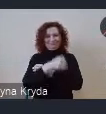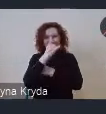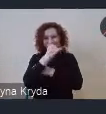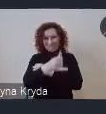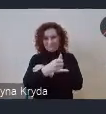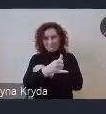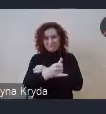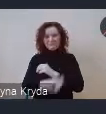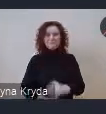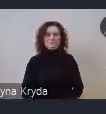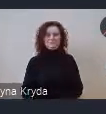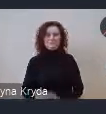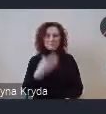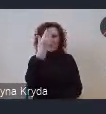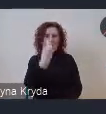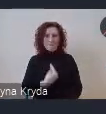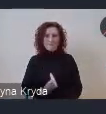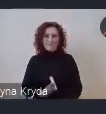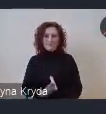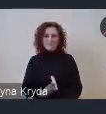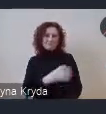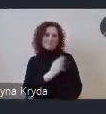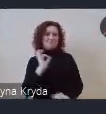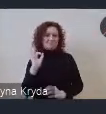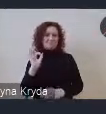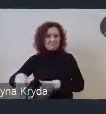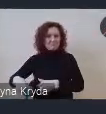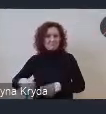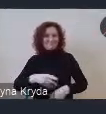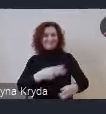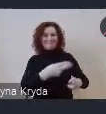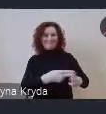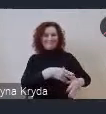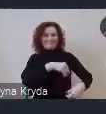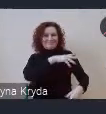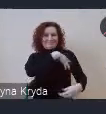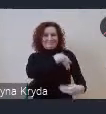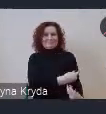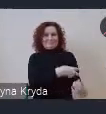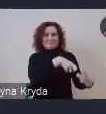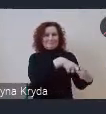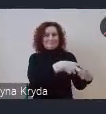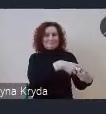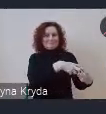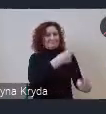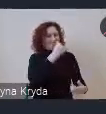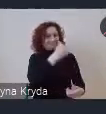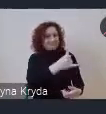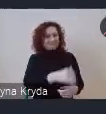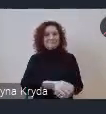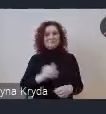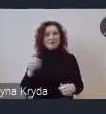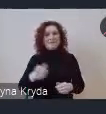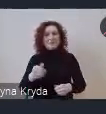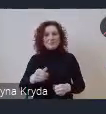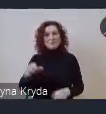mają jednostronny paraliż taka osoba musi się trzymać poręczy gdy wchodzi po schodach i może na przykład chwytać